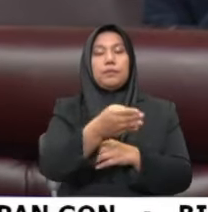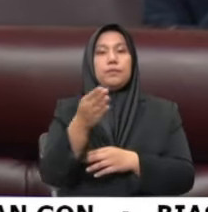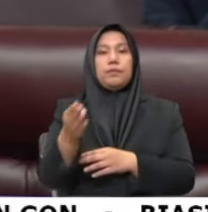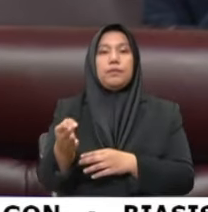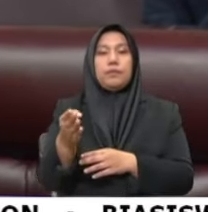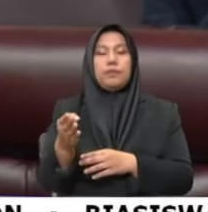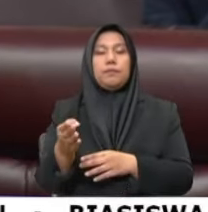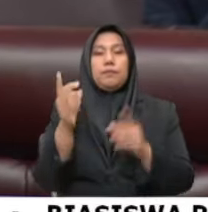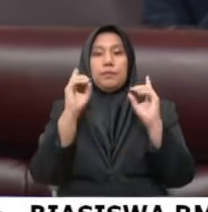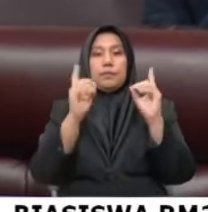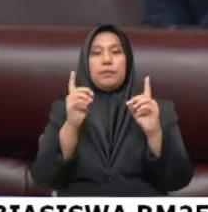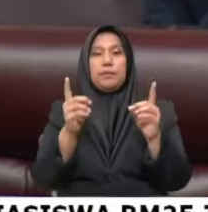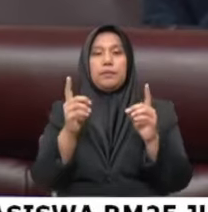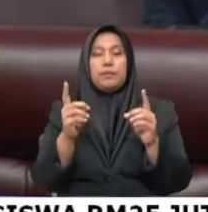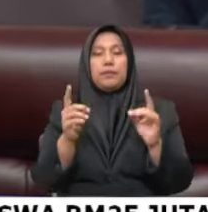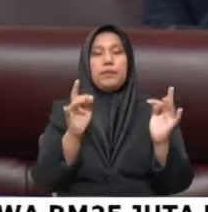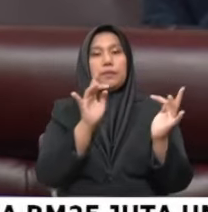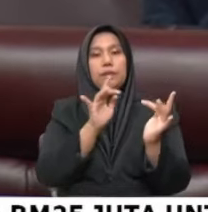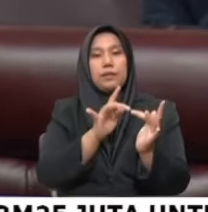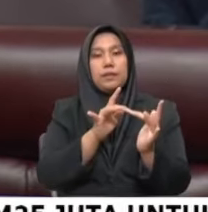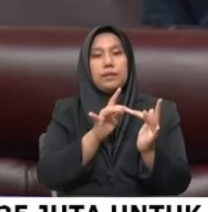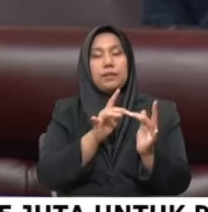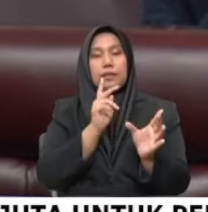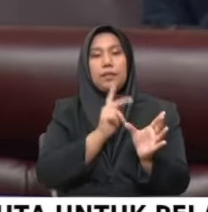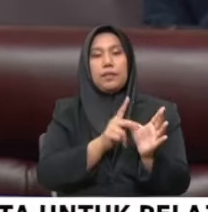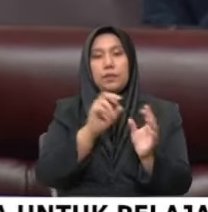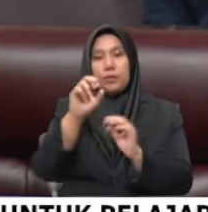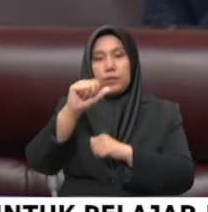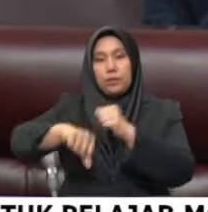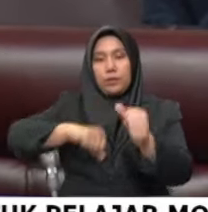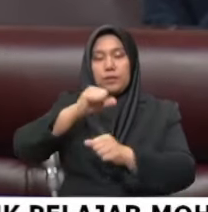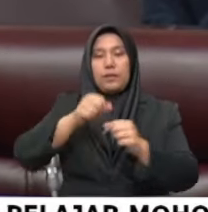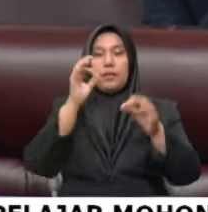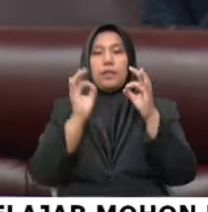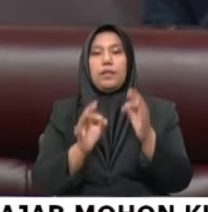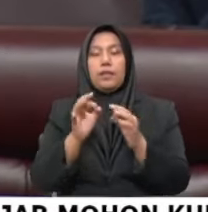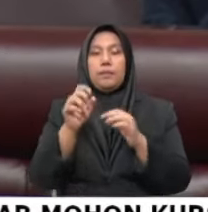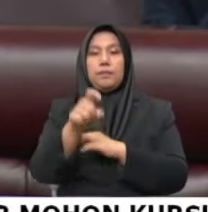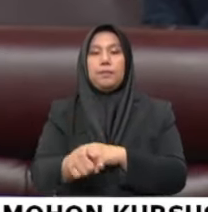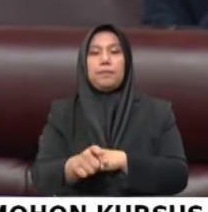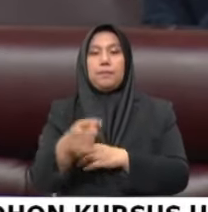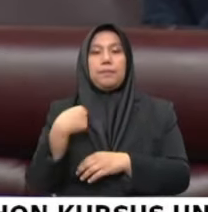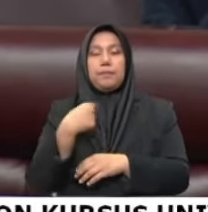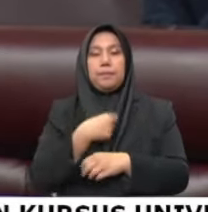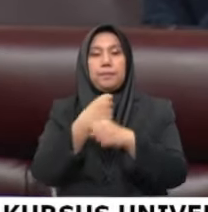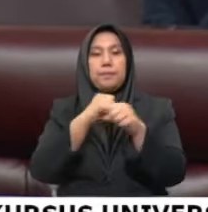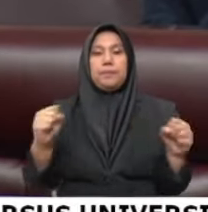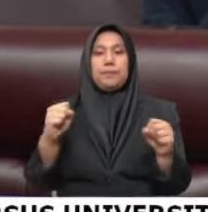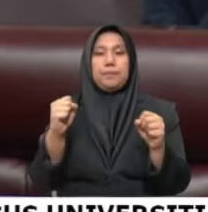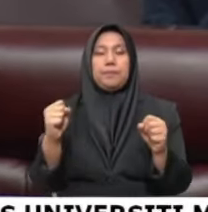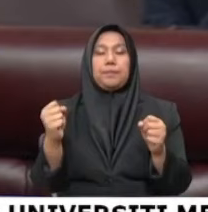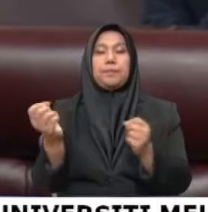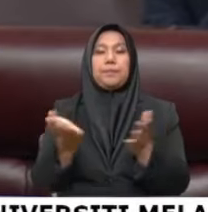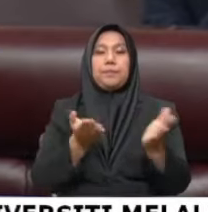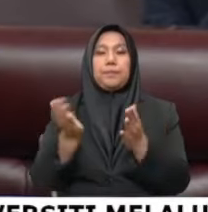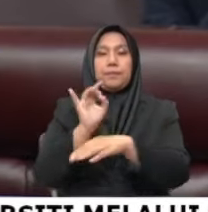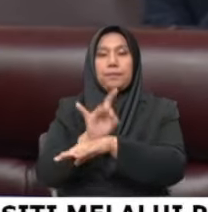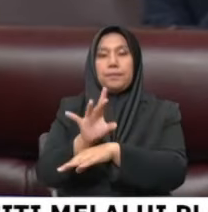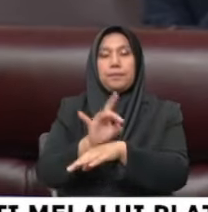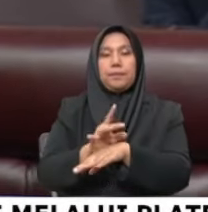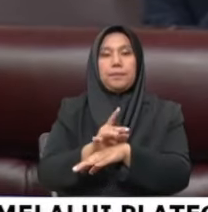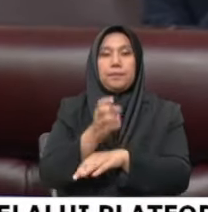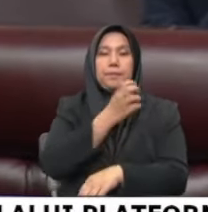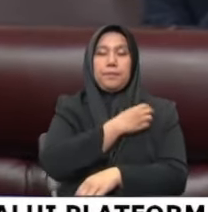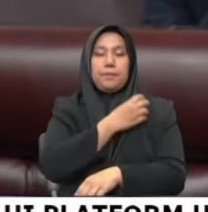kepada talian bantuan psikososial sekiranya diperlukan. Dan kami juga menyediakan perkhidmatan konseling kepada pegawai-pegawai kami